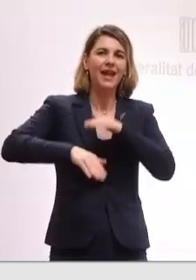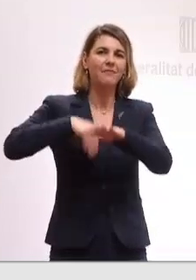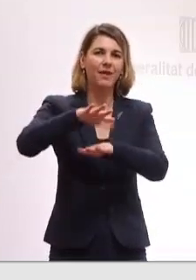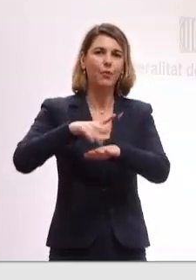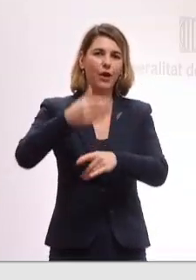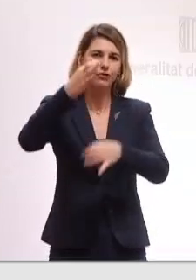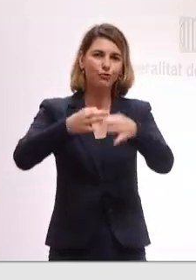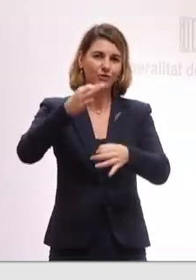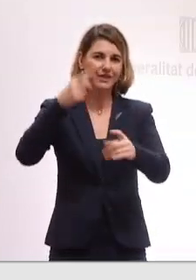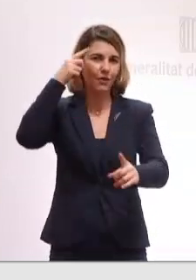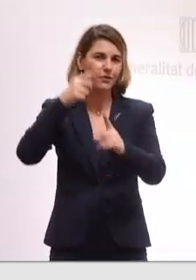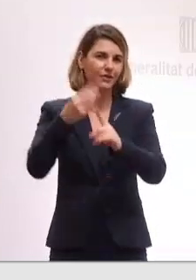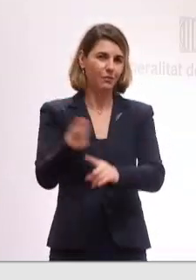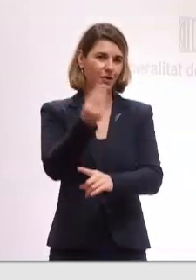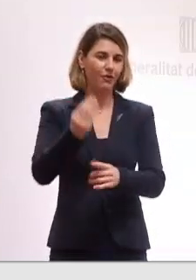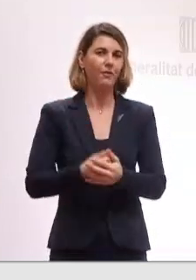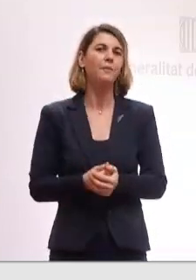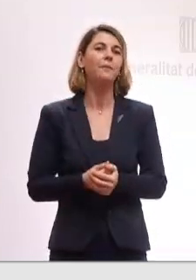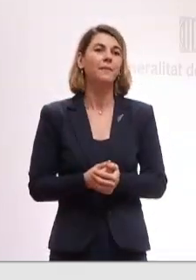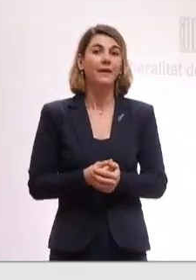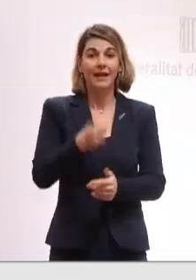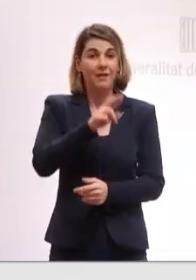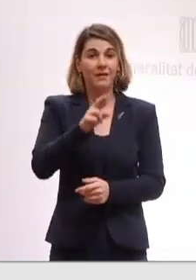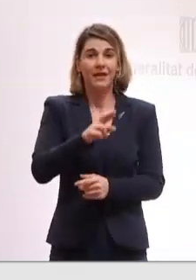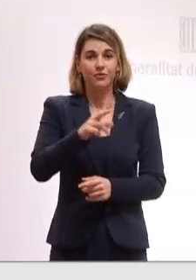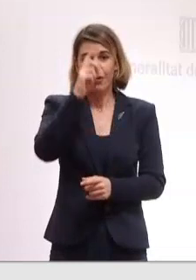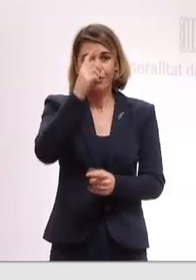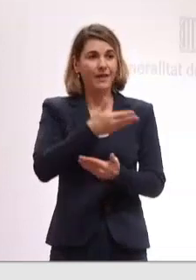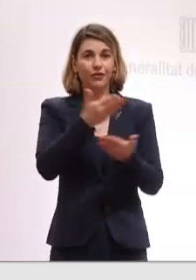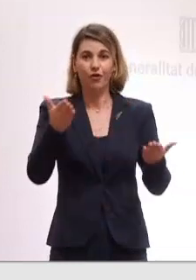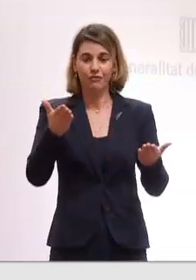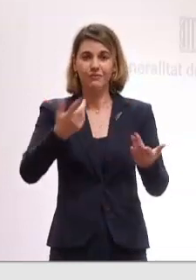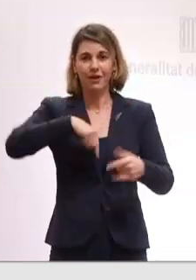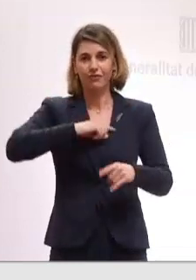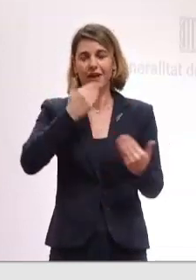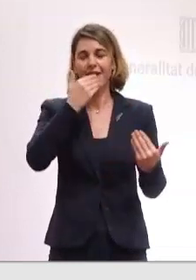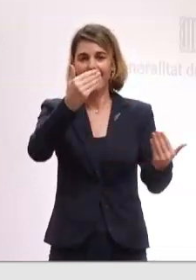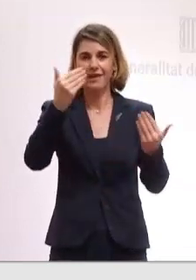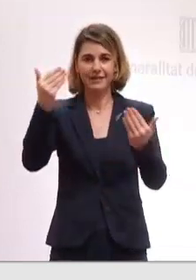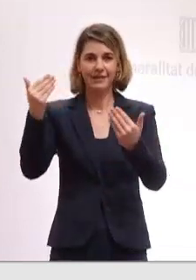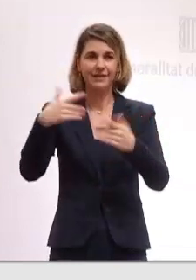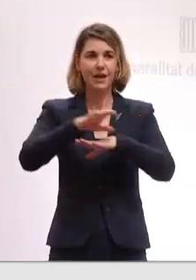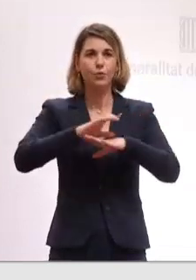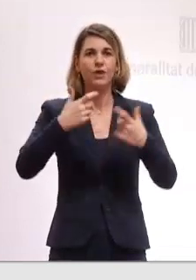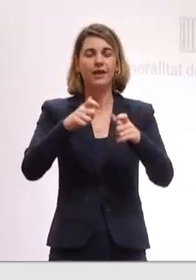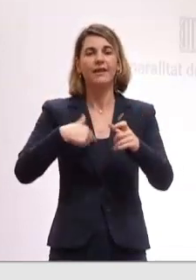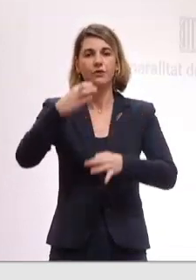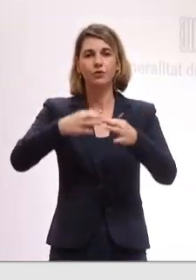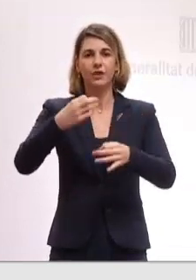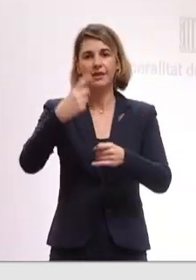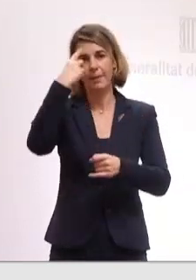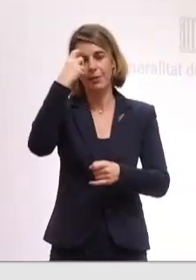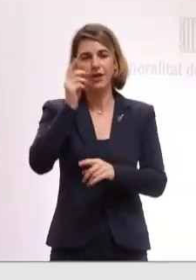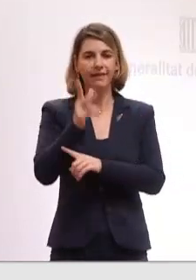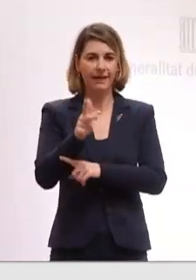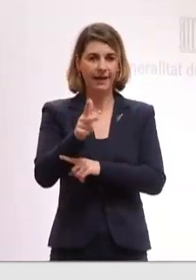justícia millor. I reitero, en nom de tots ells i de totes elles, el nostre agraïment a la Conselleria de Justícia, Memòria i